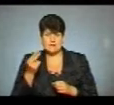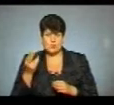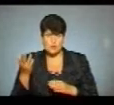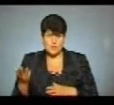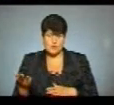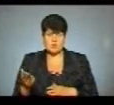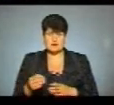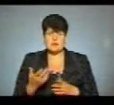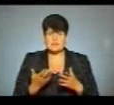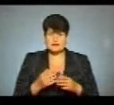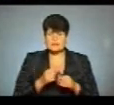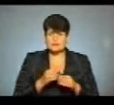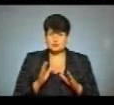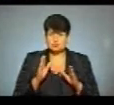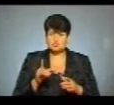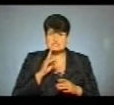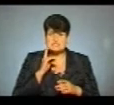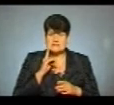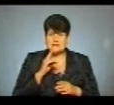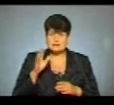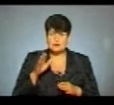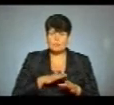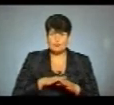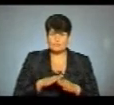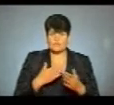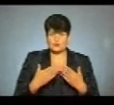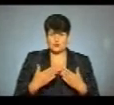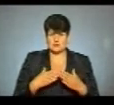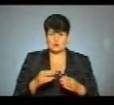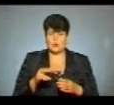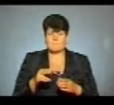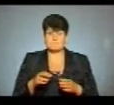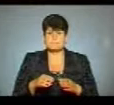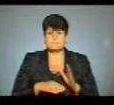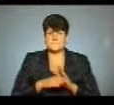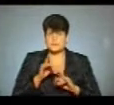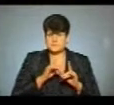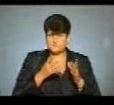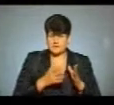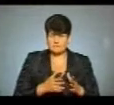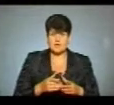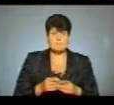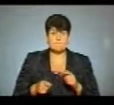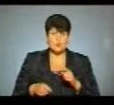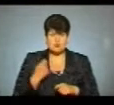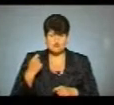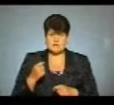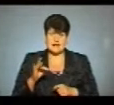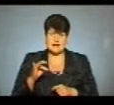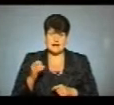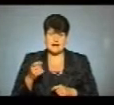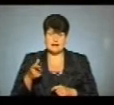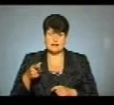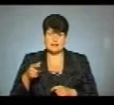знаєте, партійний, але не може бути зеленого повністю ставлення до парламенту. Ви зараз порушили дуже грубо регламент. Ви